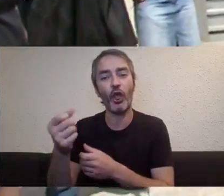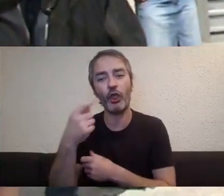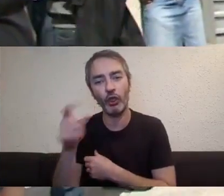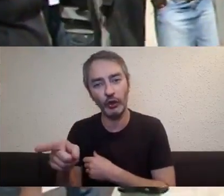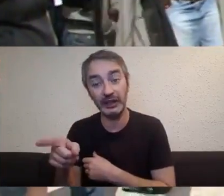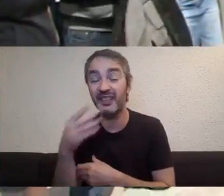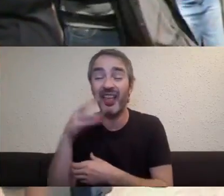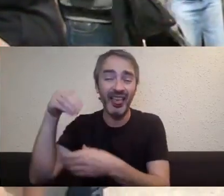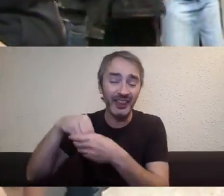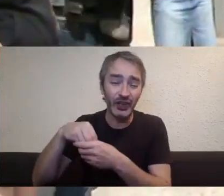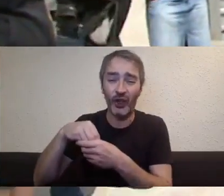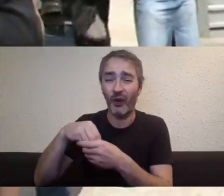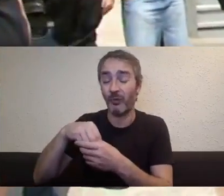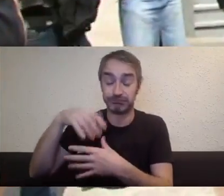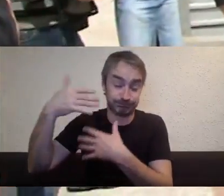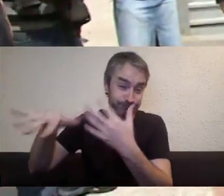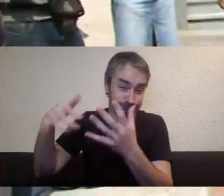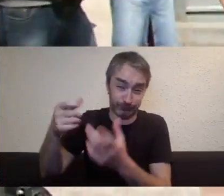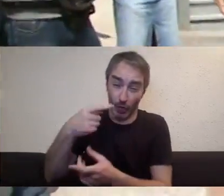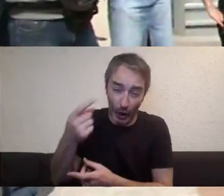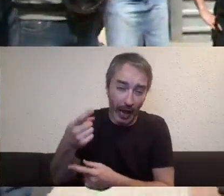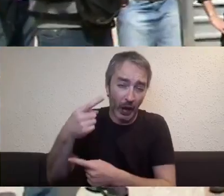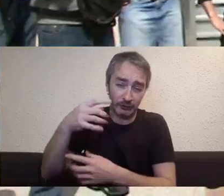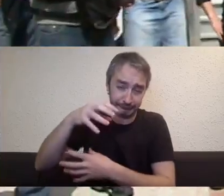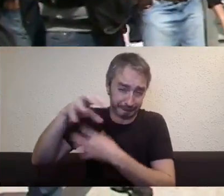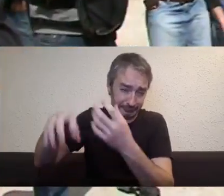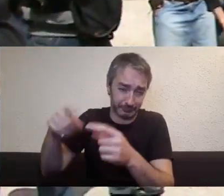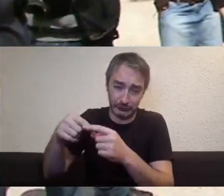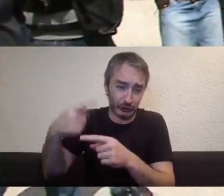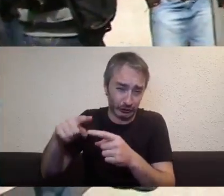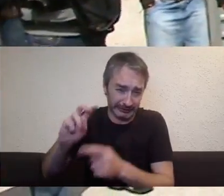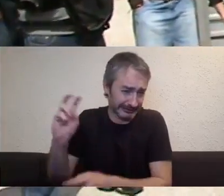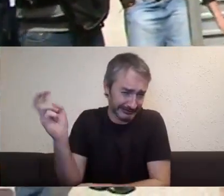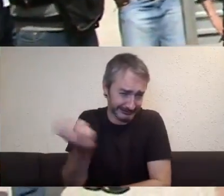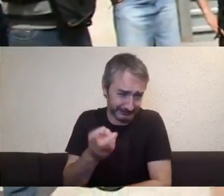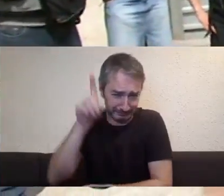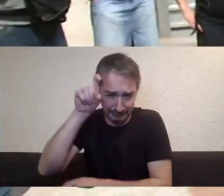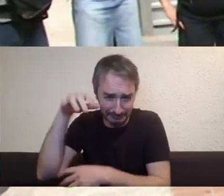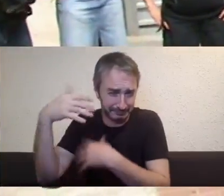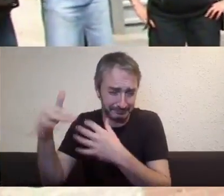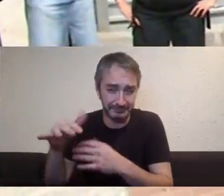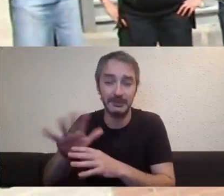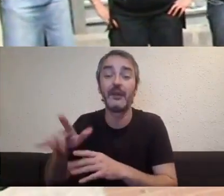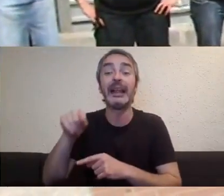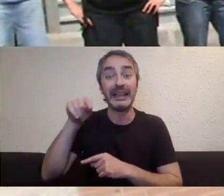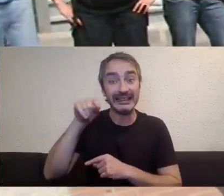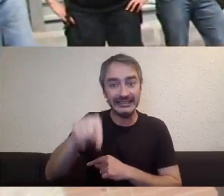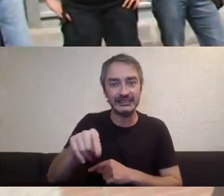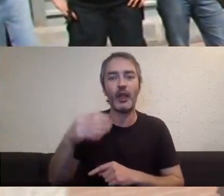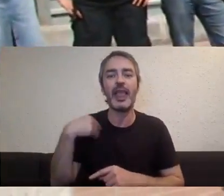El consum de drogues, bla, bla, bla, bla, bla. No sé si l'han fet... Flora i fauna. Flora i fauna del barri.